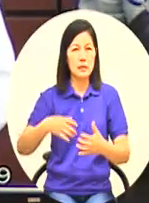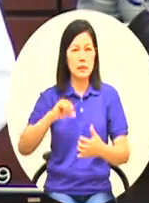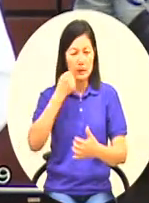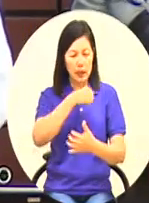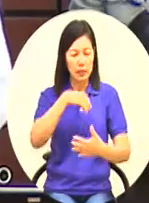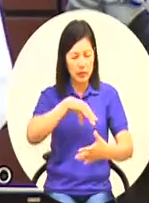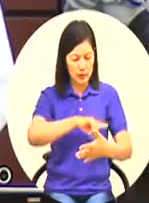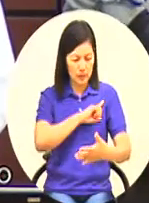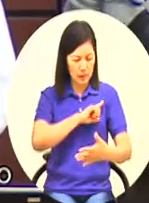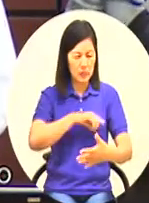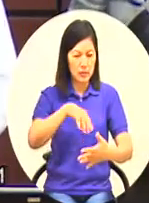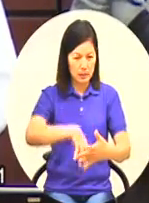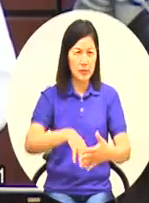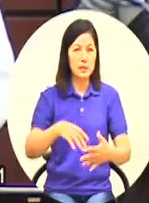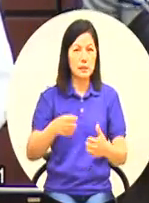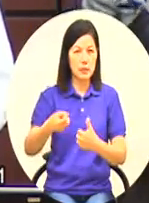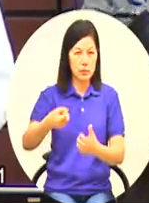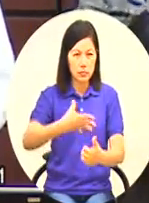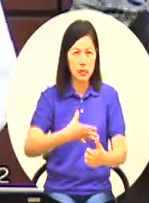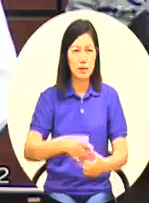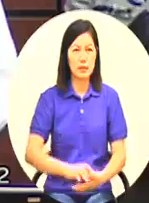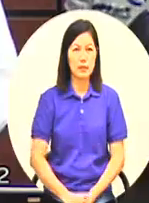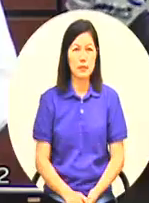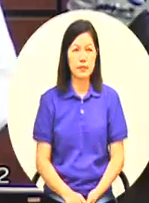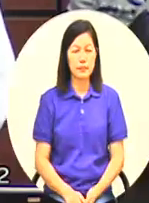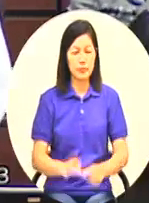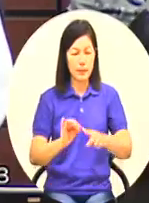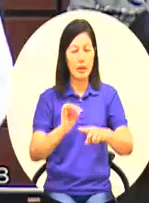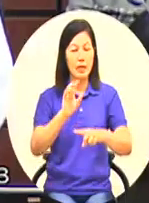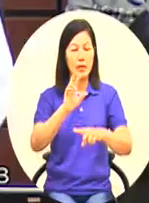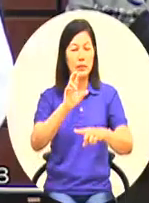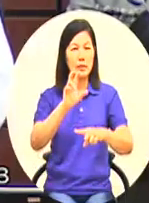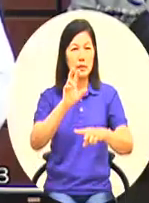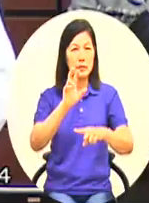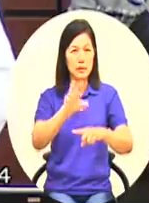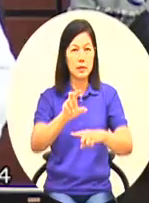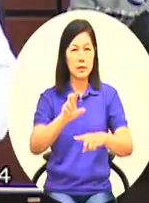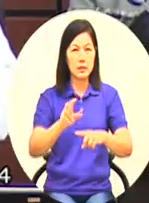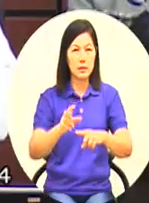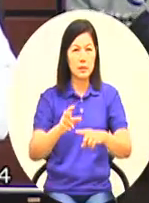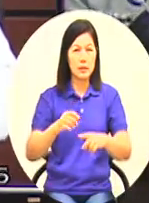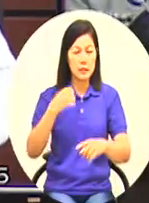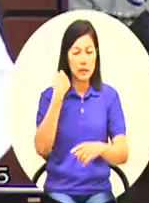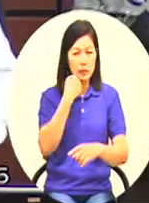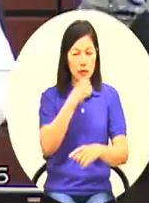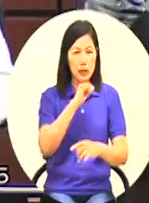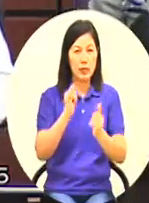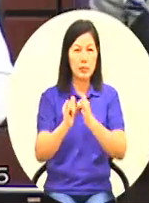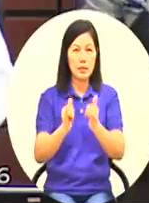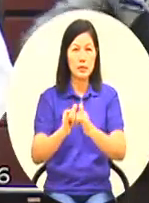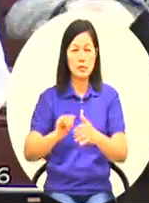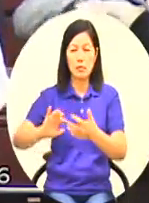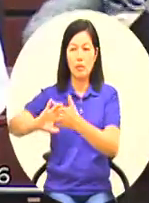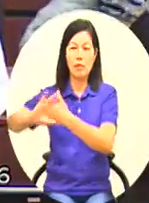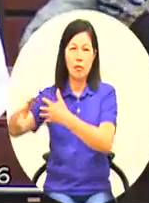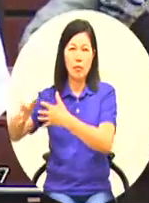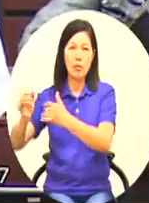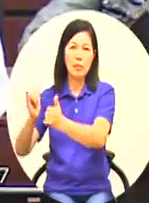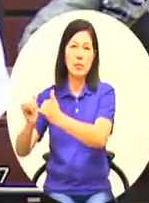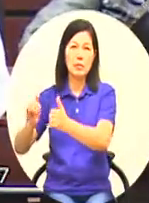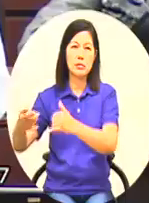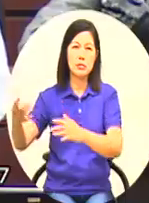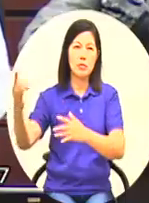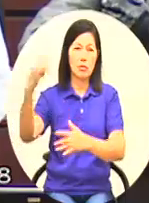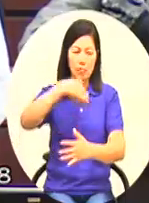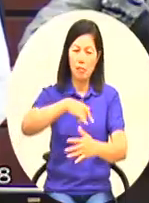是13个病例里面有7个超过一半以上是国人，而不是那些其他国家来的人，那这7个其实很